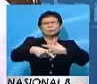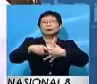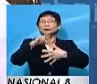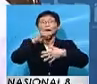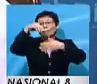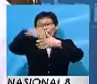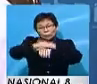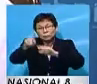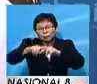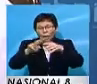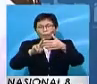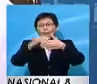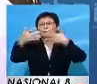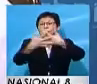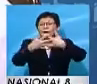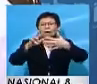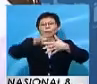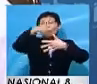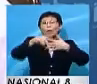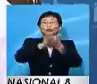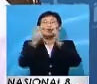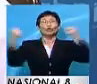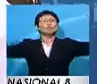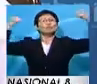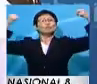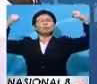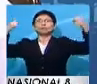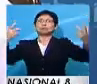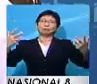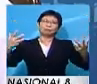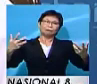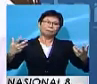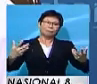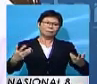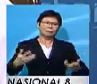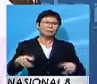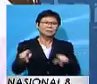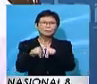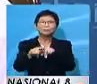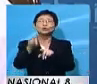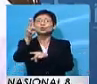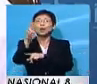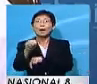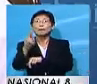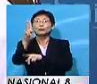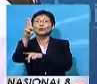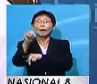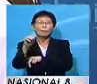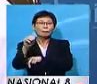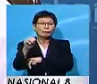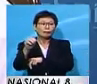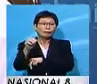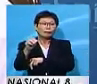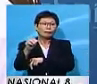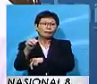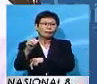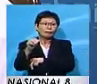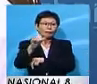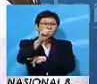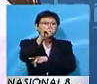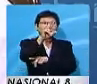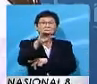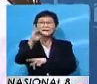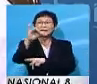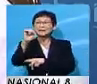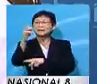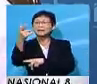lompat pagar lagi. Dan jadi hero, takkan lompat pagar jadi hero. Sama dekat UM ni, bawah ni yang di Sri Iskandar. Yang